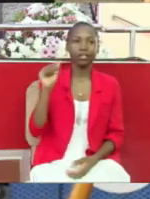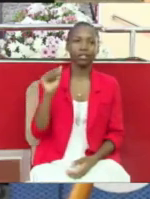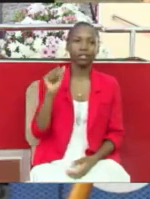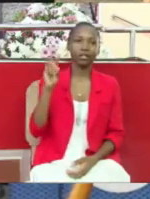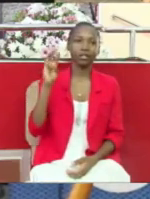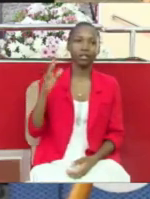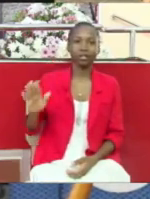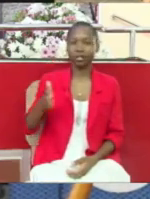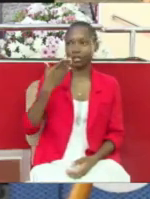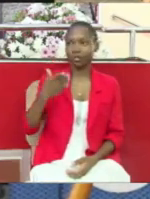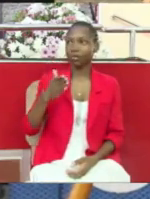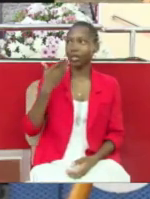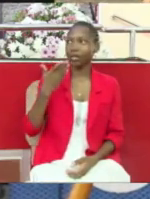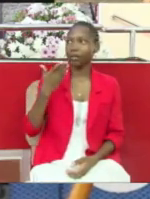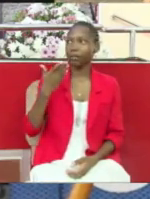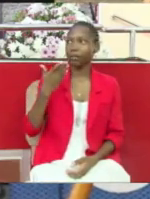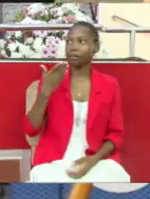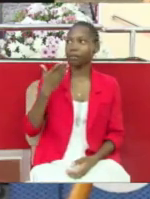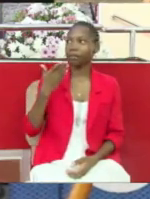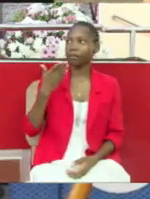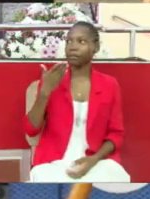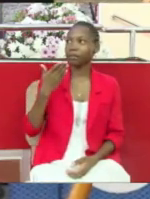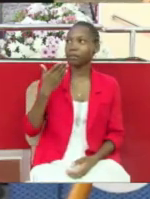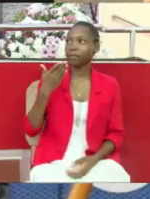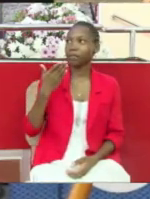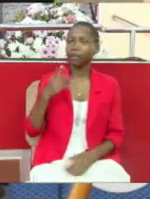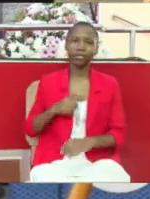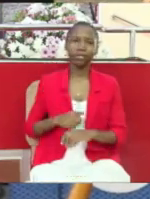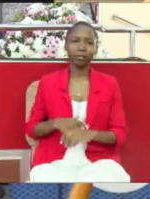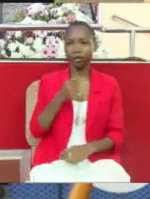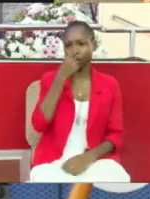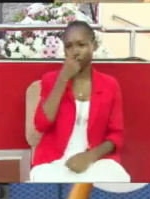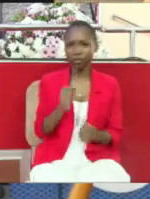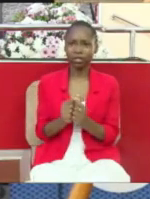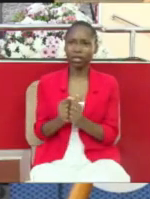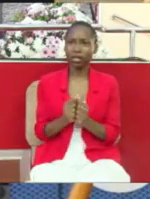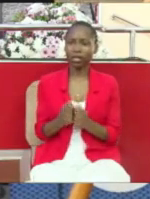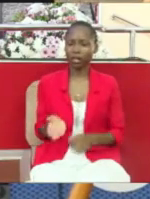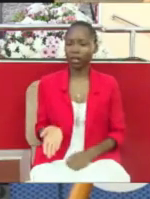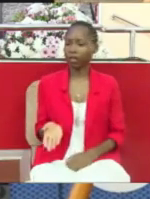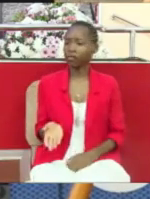certain. And you know, sometimes you could be with a bull there, na wakati mwingine utakuwa na fahali pale, but